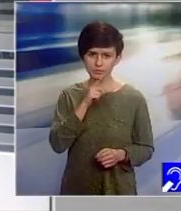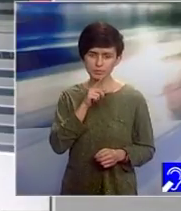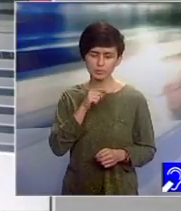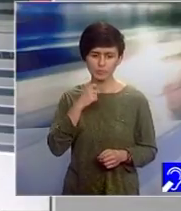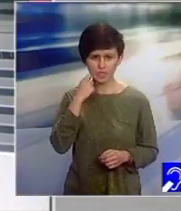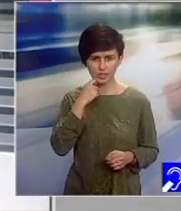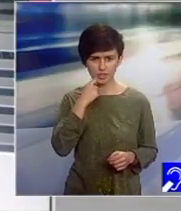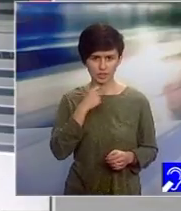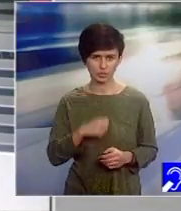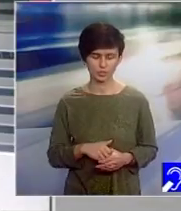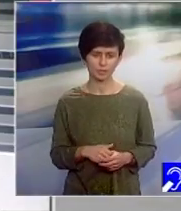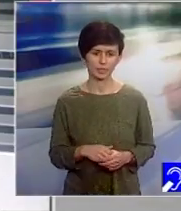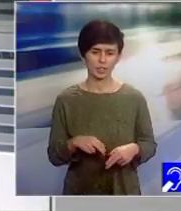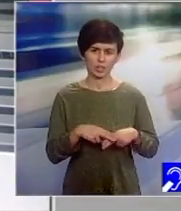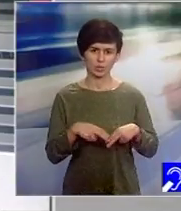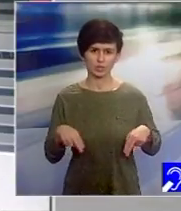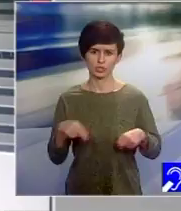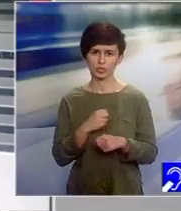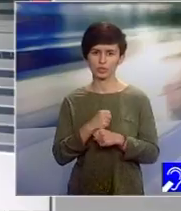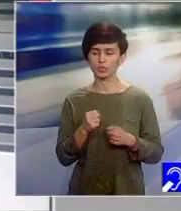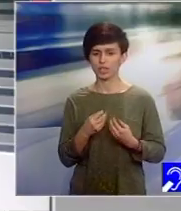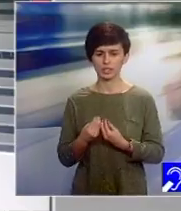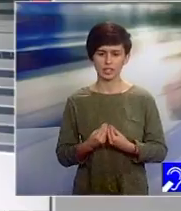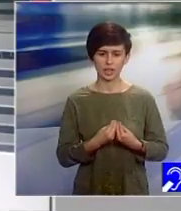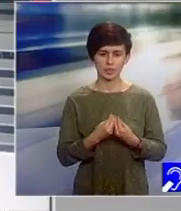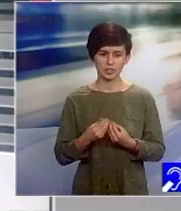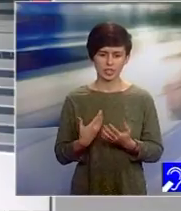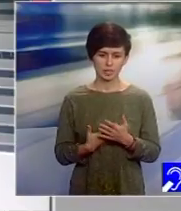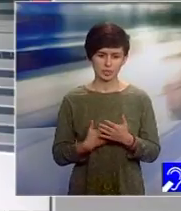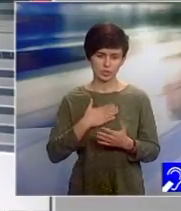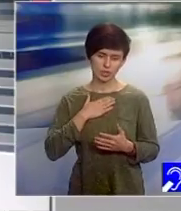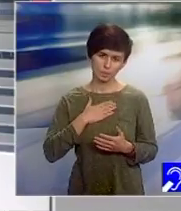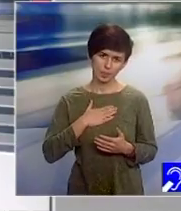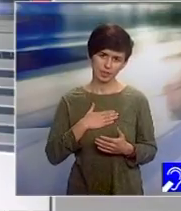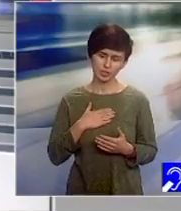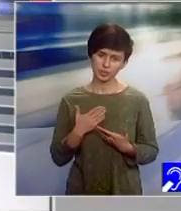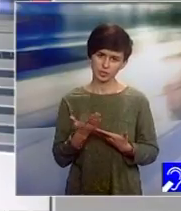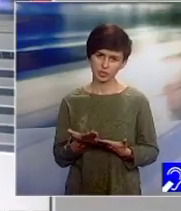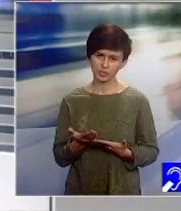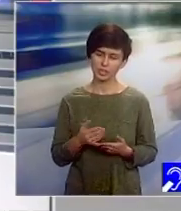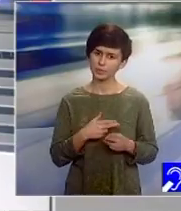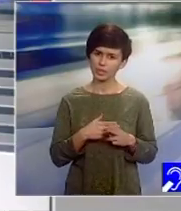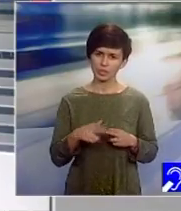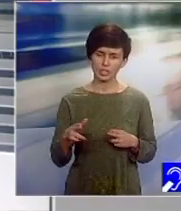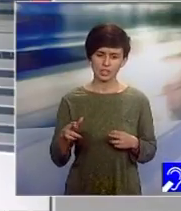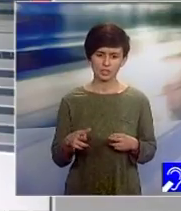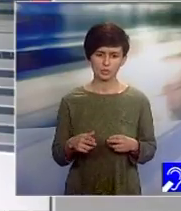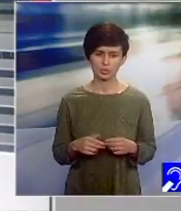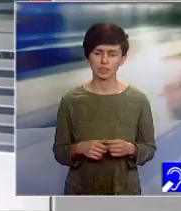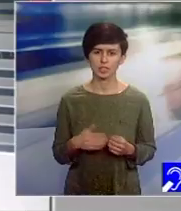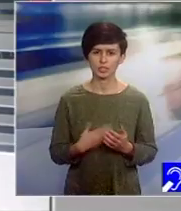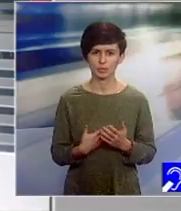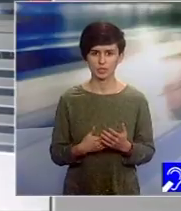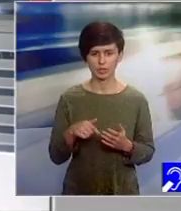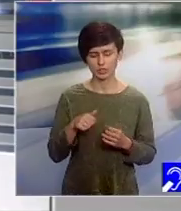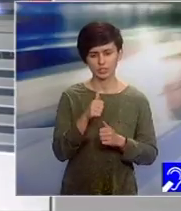din Cluj-Napoca. Un juriu foarte eterogen, pentru că dorim să asigurăm corectitudinea și transparența, și pentru acest